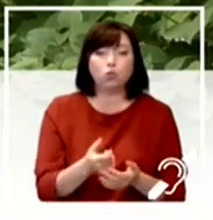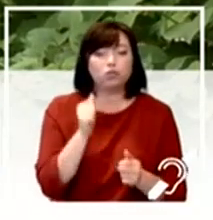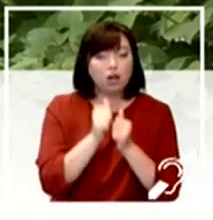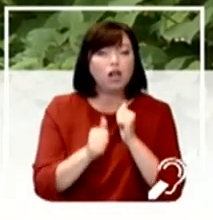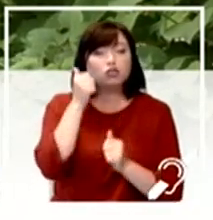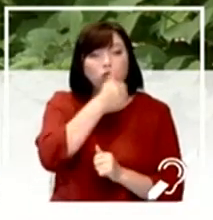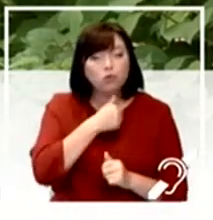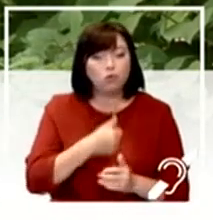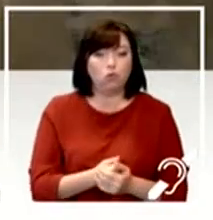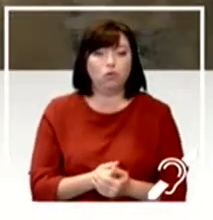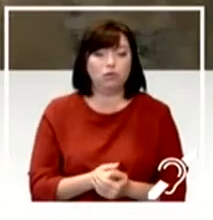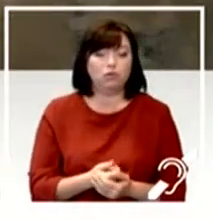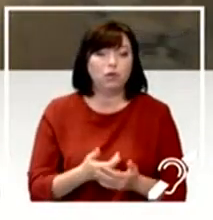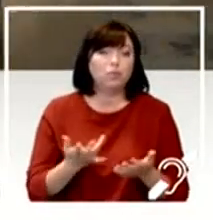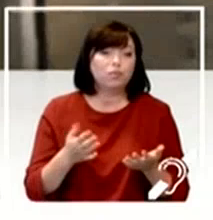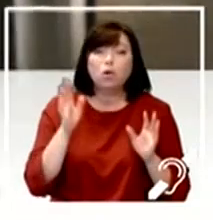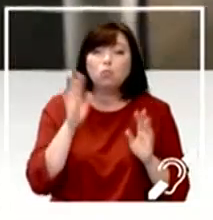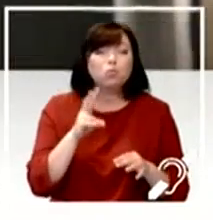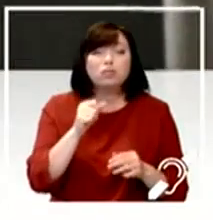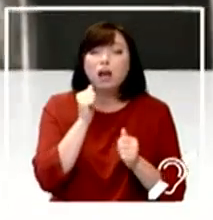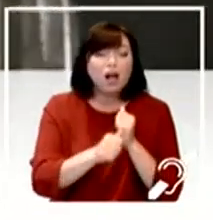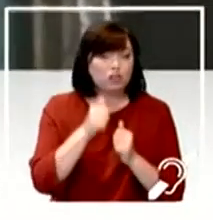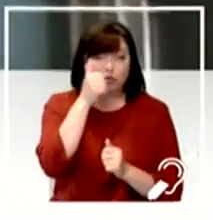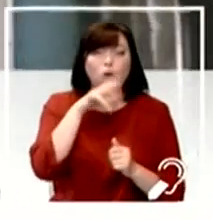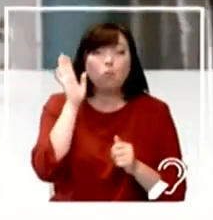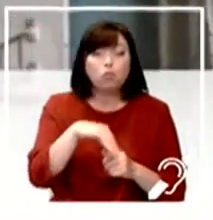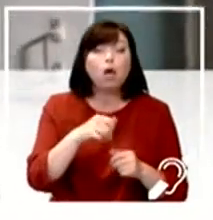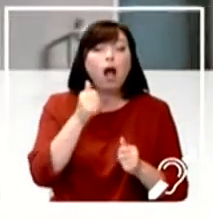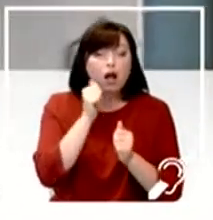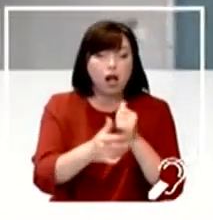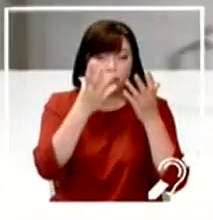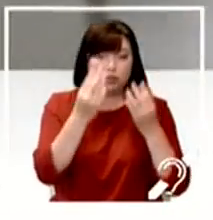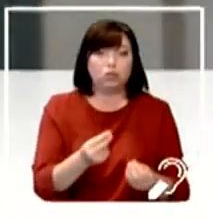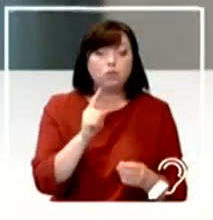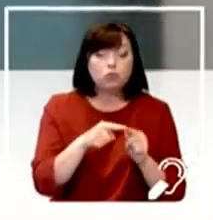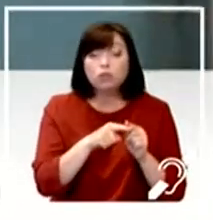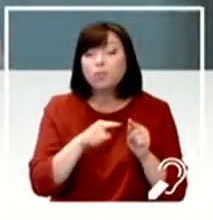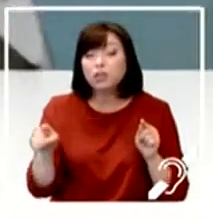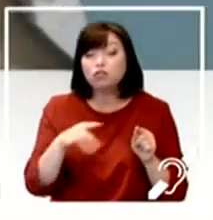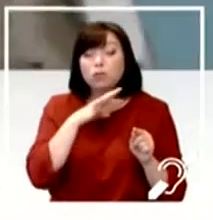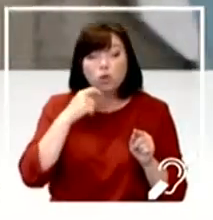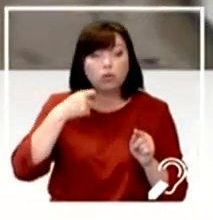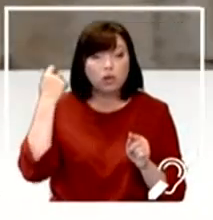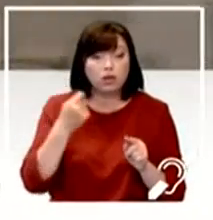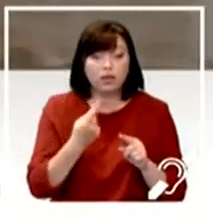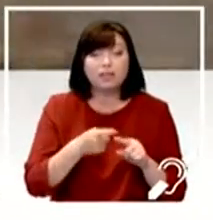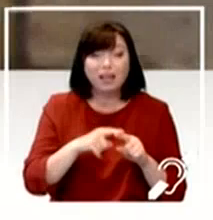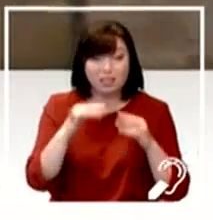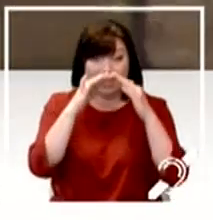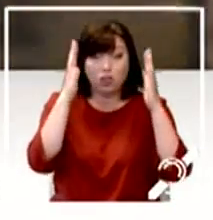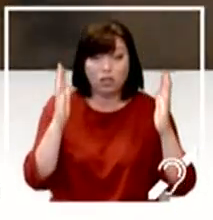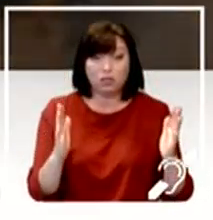fiecare an, dar nu în fiecare an, în fiecare zi, pentru că pe parcursul acestor ani, acest